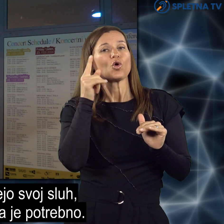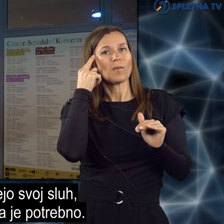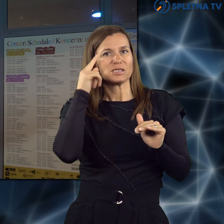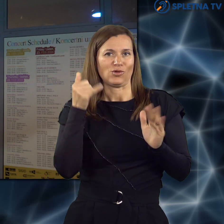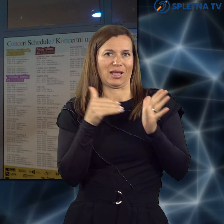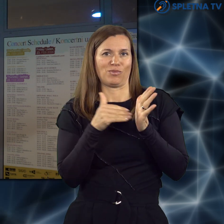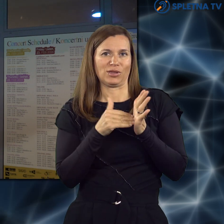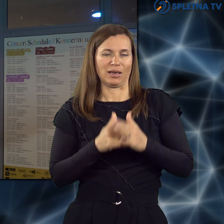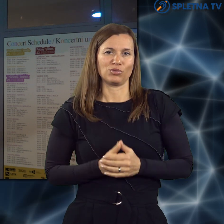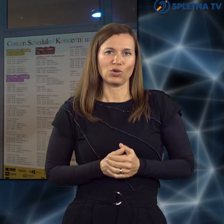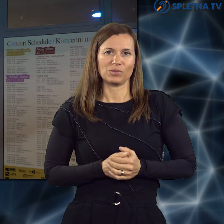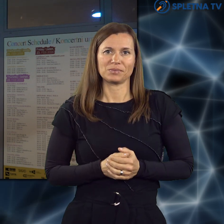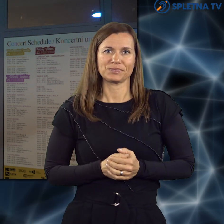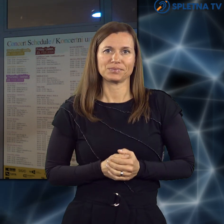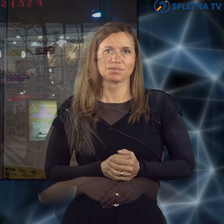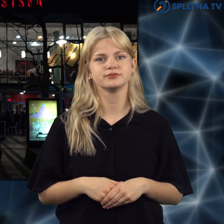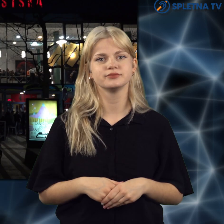potrebno.